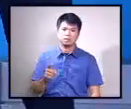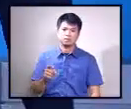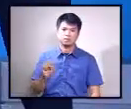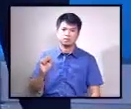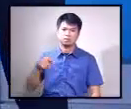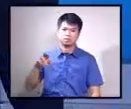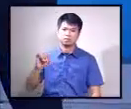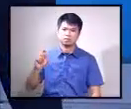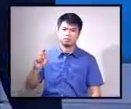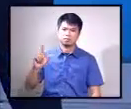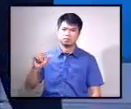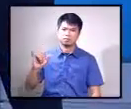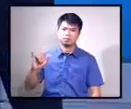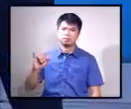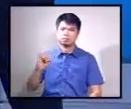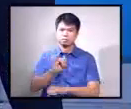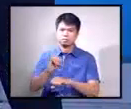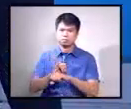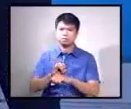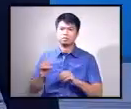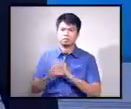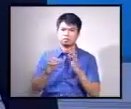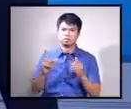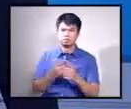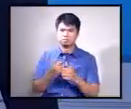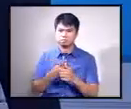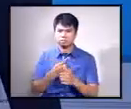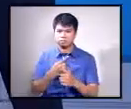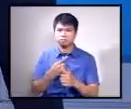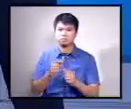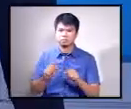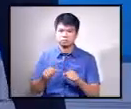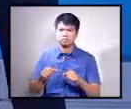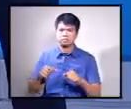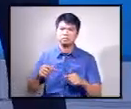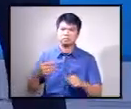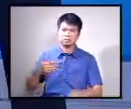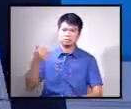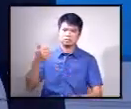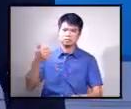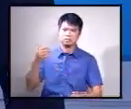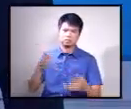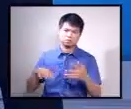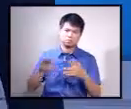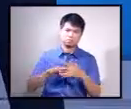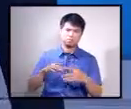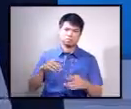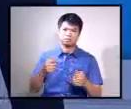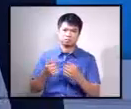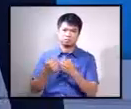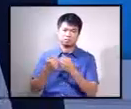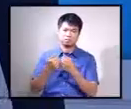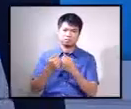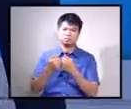Islands. Yan pong lilinawin natin ngayon. Unang-una, tama po na napanalo natin ang kaso laban sa China sa Permanent Court of